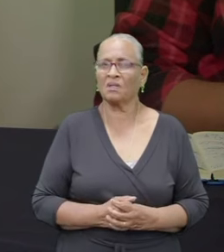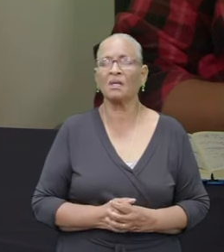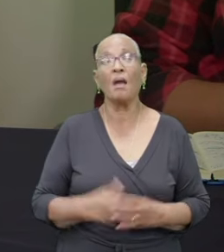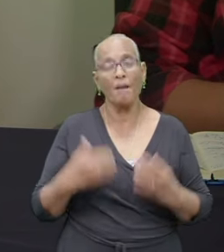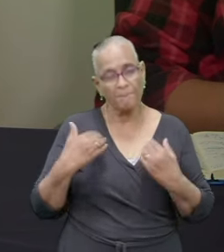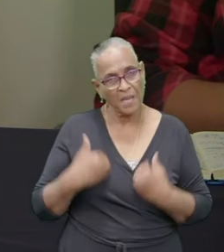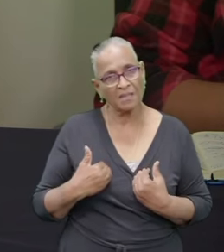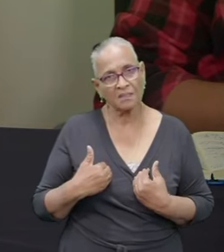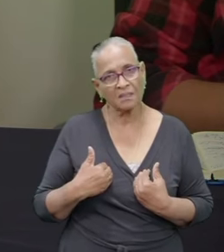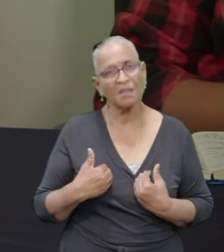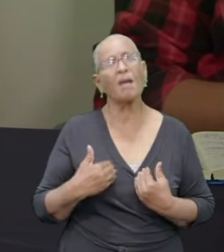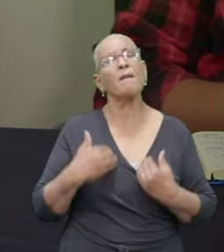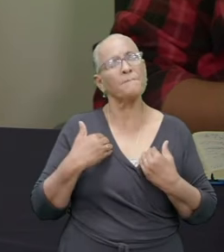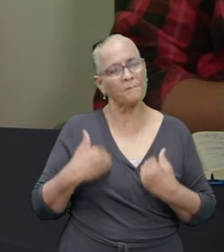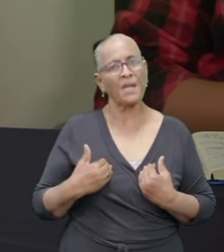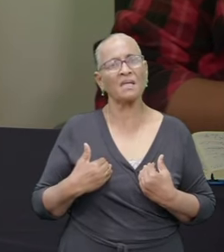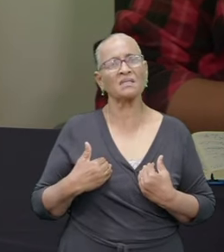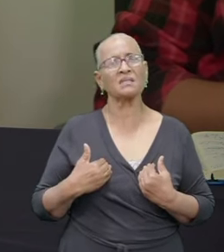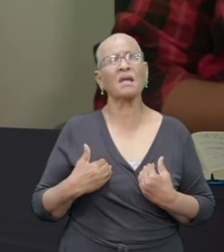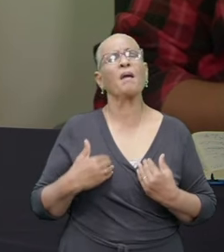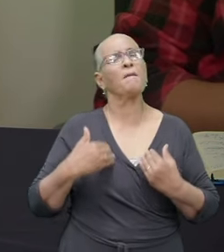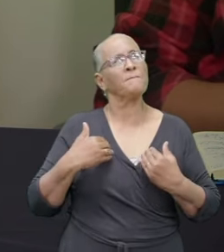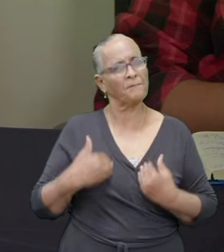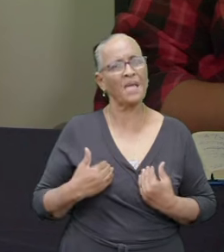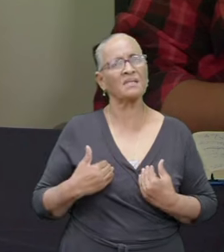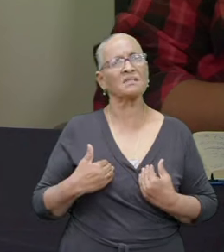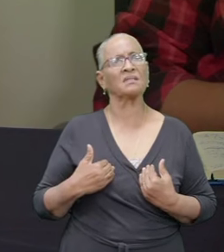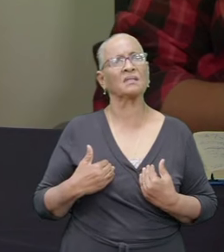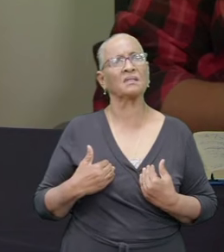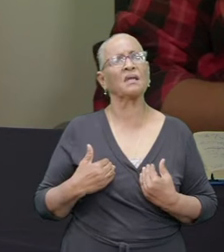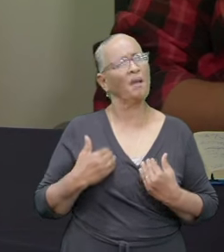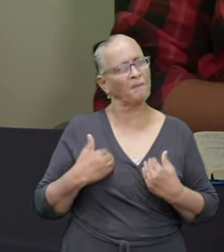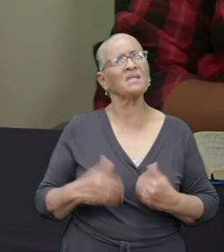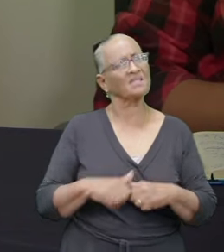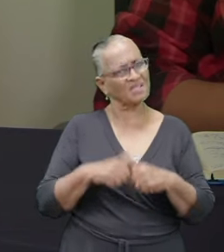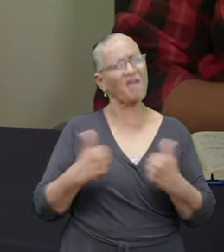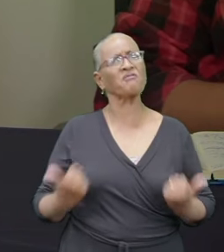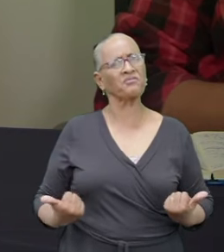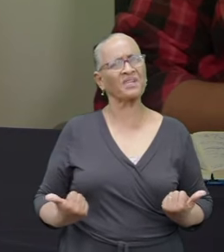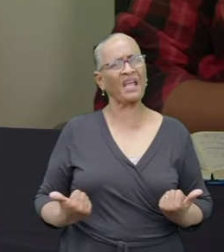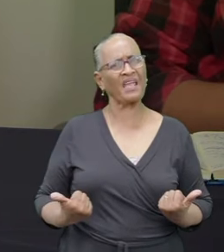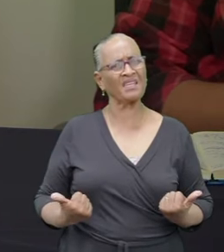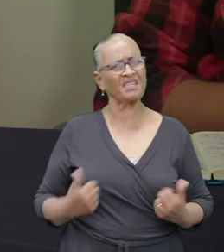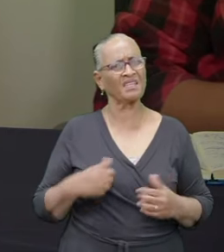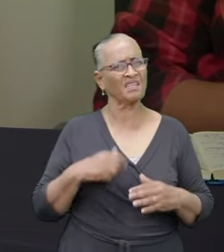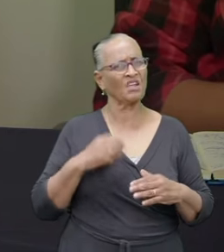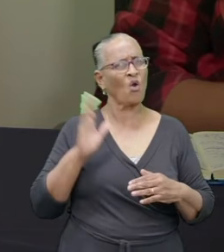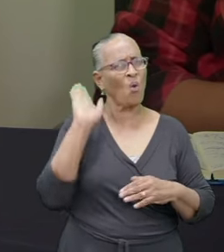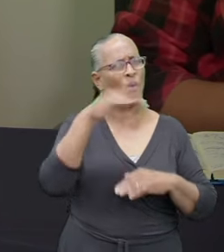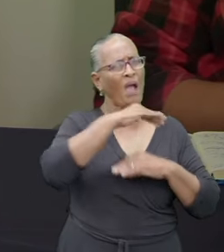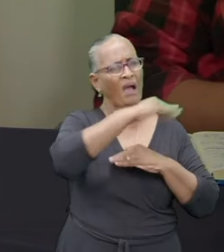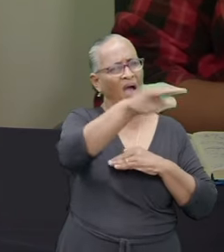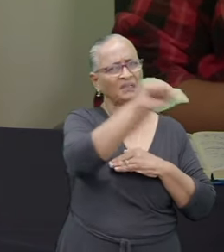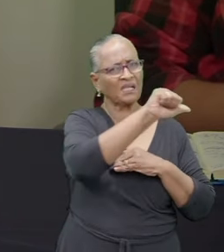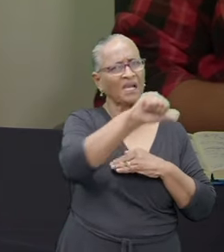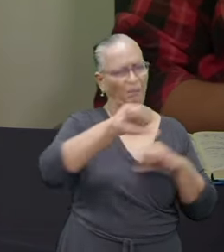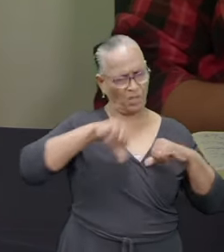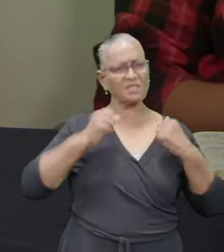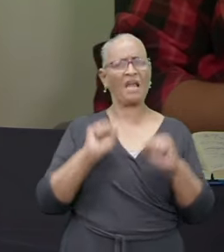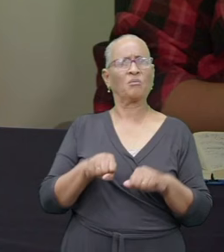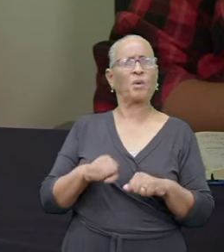vrijheid. Stelpt u hiermee niet de vrijheid om, de mensen hun vrijheid om te gaan of te willen werken waar ze willen